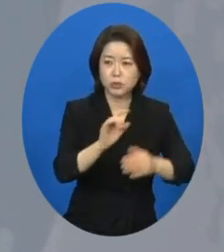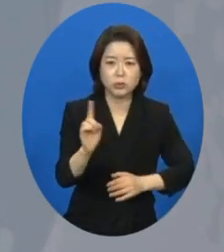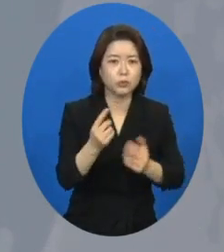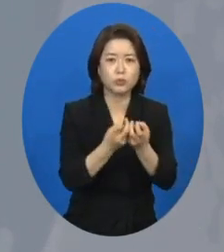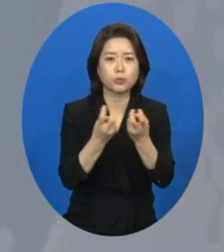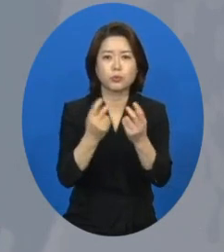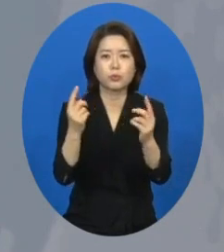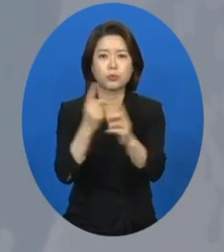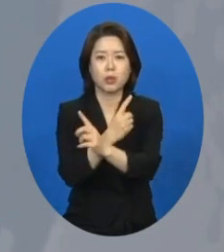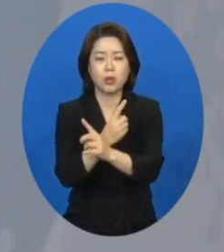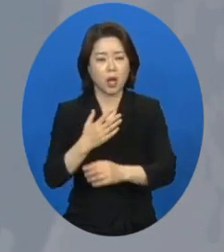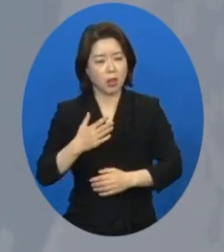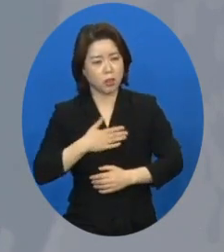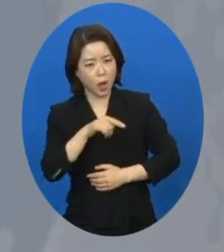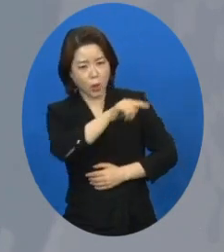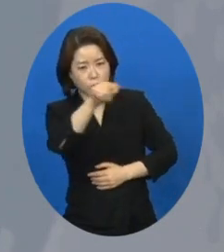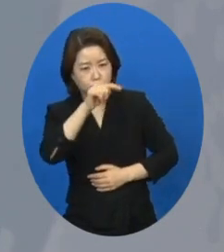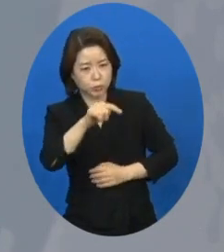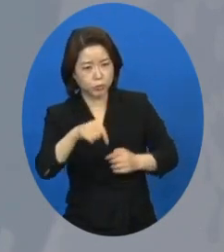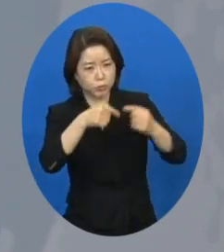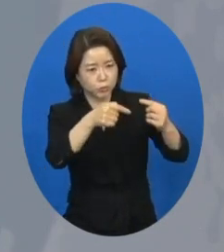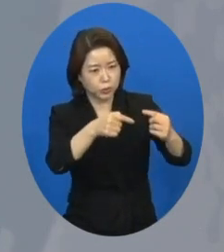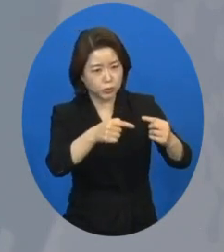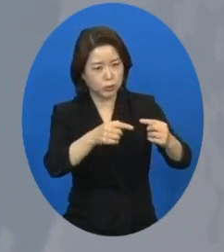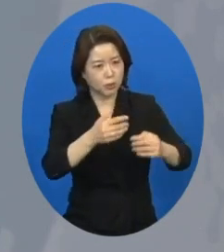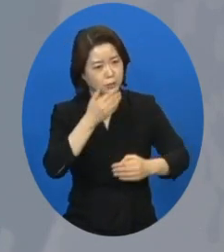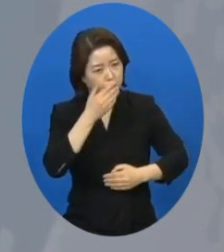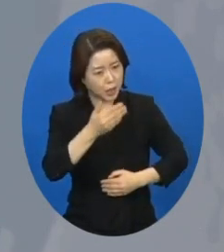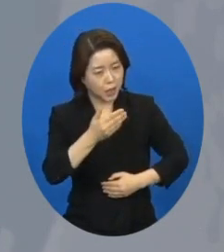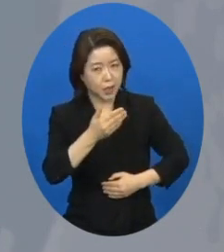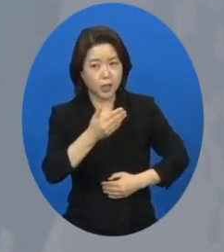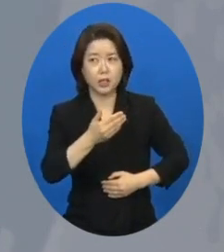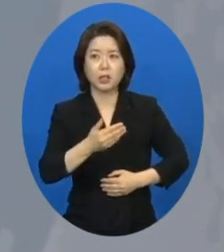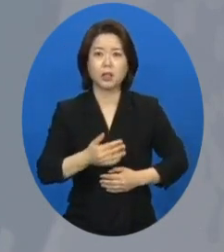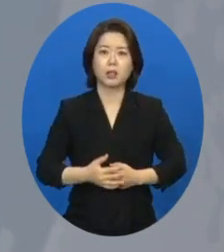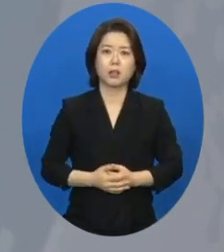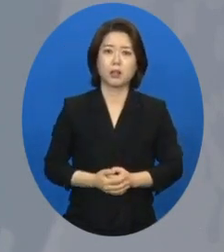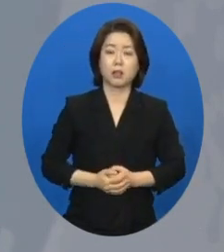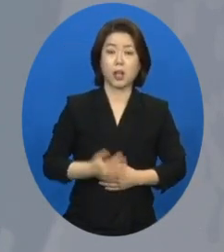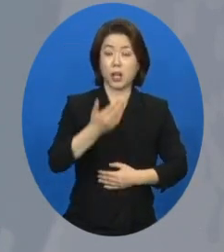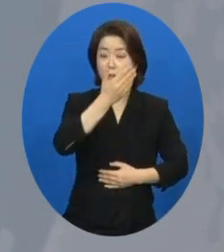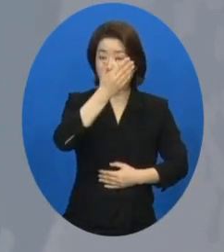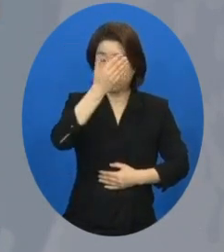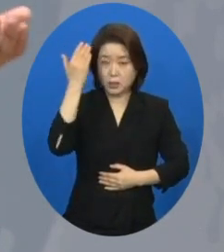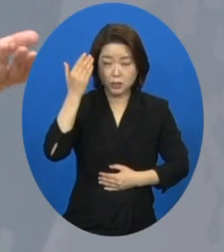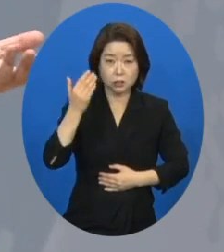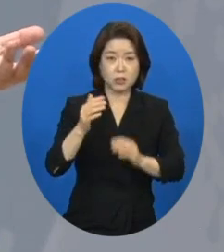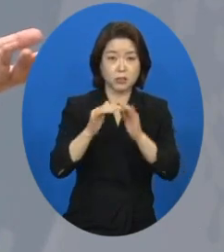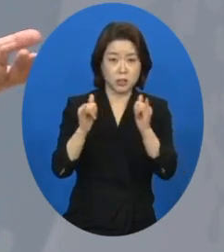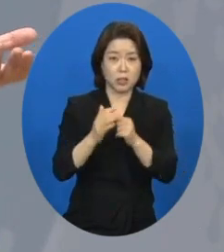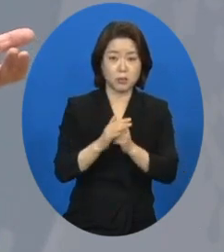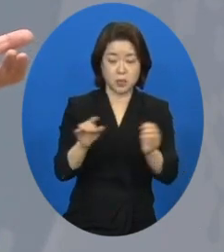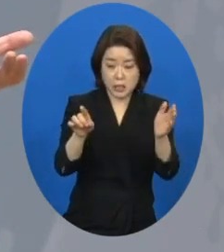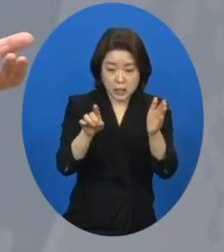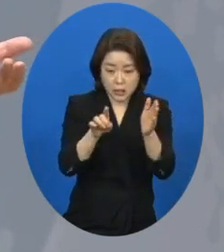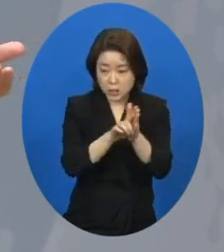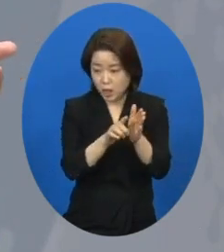어떻게 바뀔까? 내가 살아는 낼 수 있을까? 청년들, 젊은 세대들이 신앙을